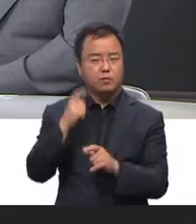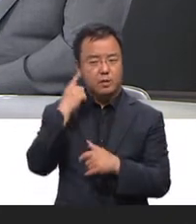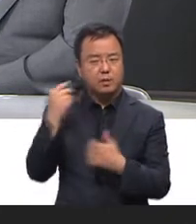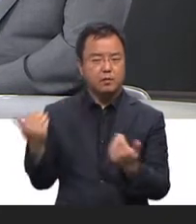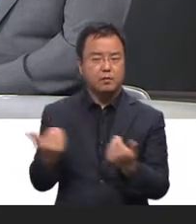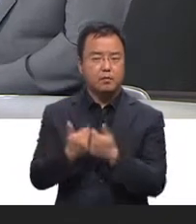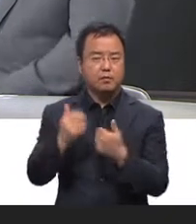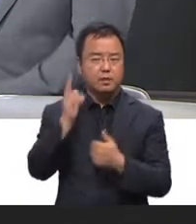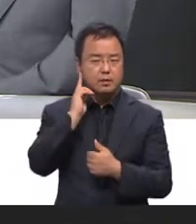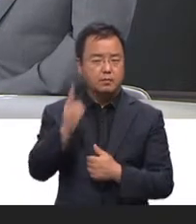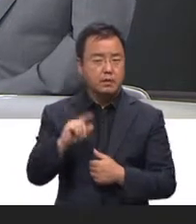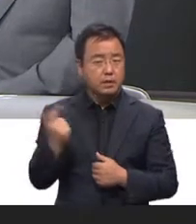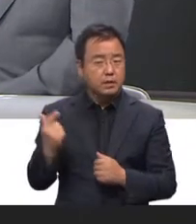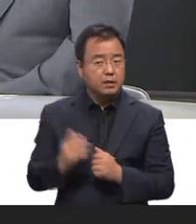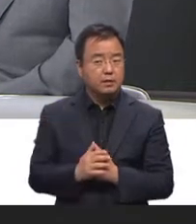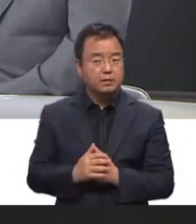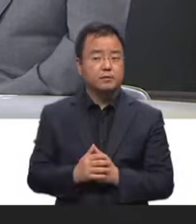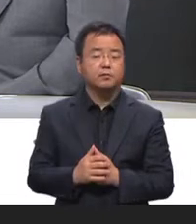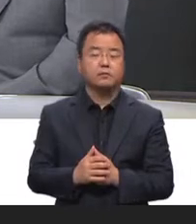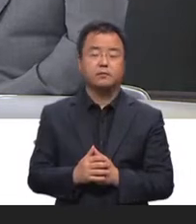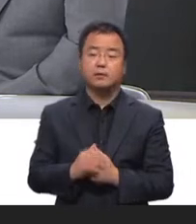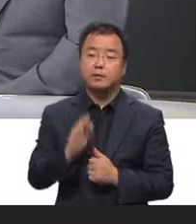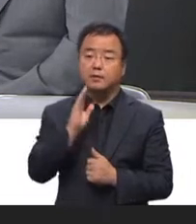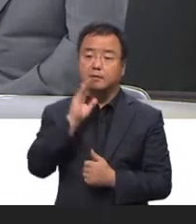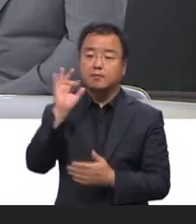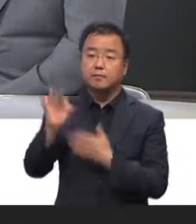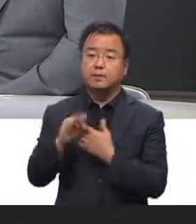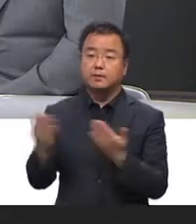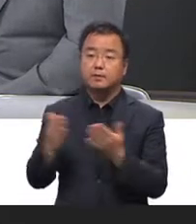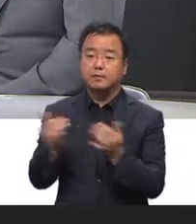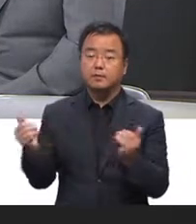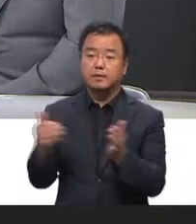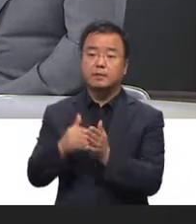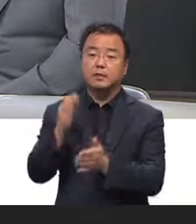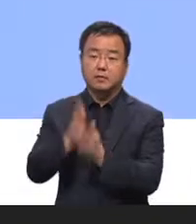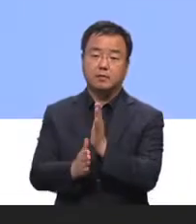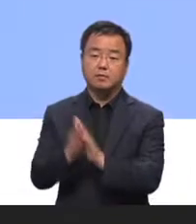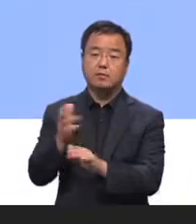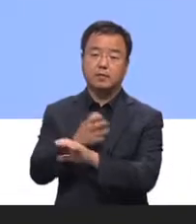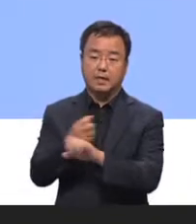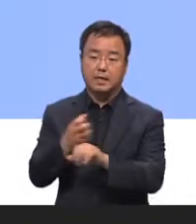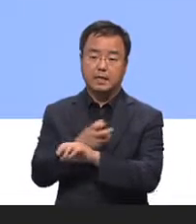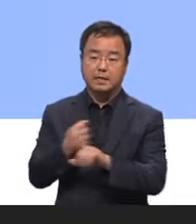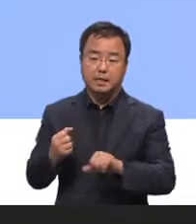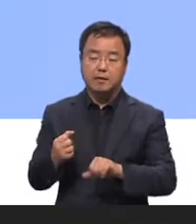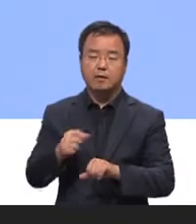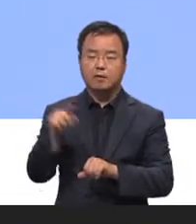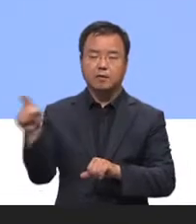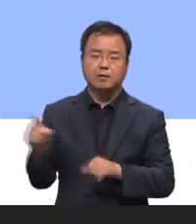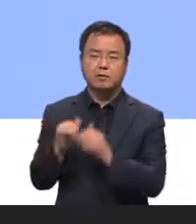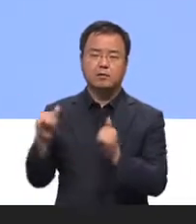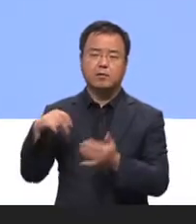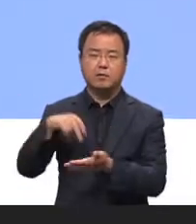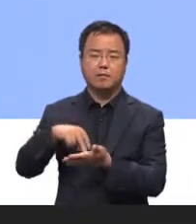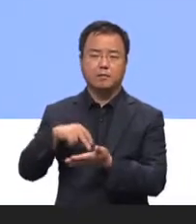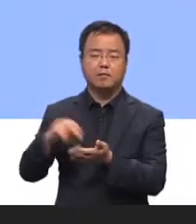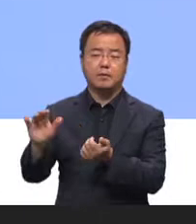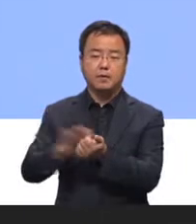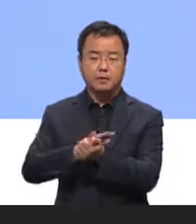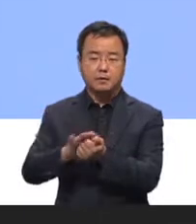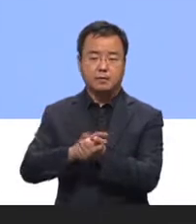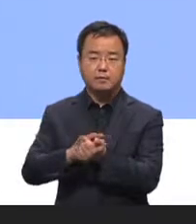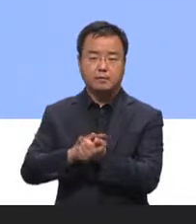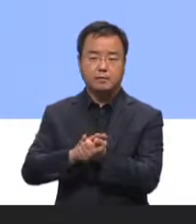심하지 않겠습니까 어떻게 쓰 그 비정규직이 분들은 무기계약직 이십니다 2분들을 갔다가 측에서는 처우